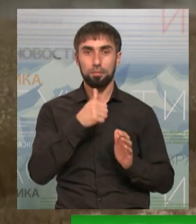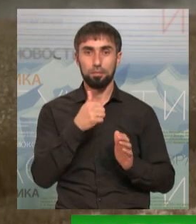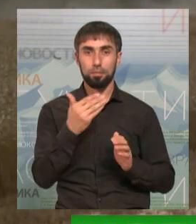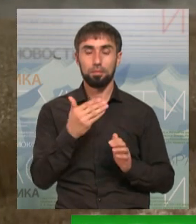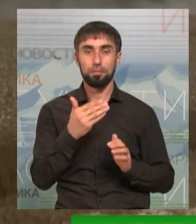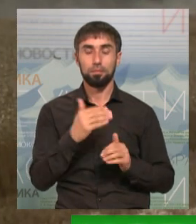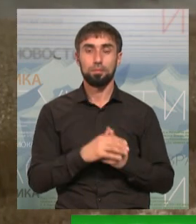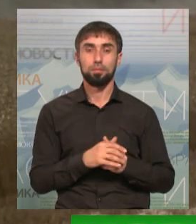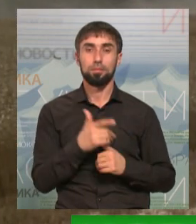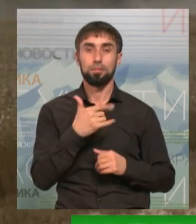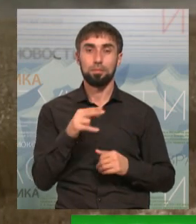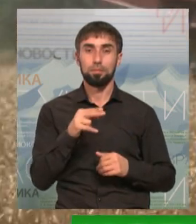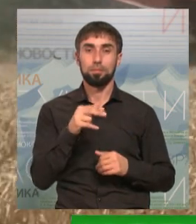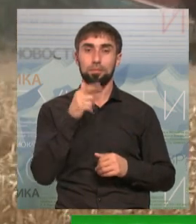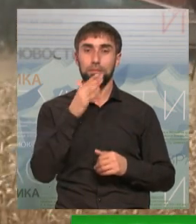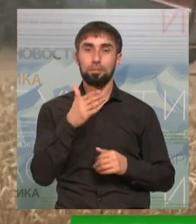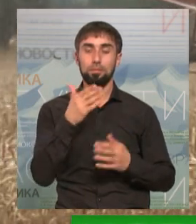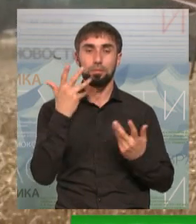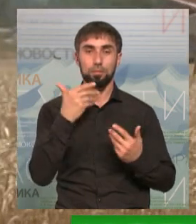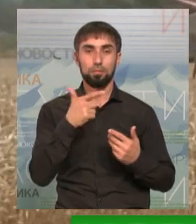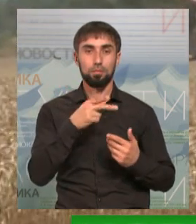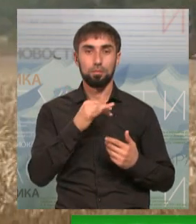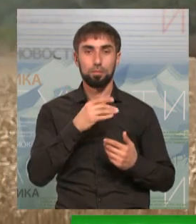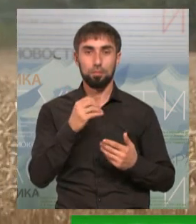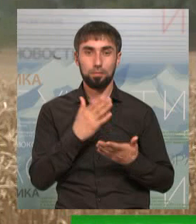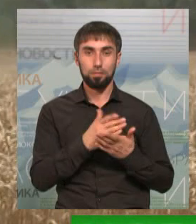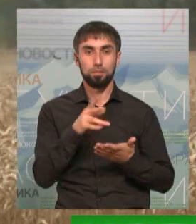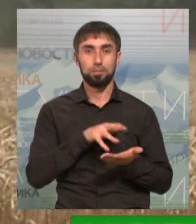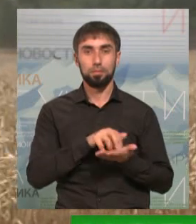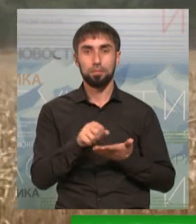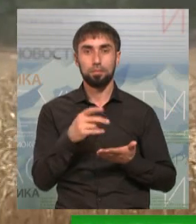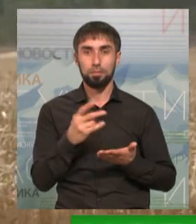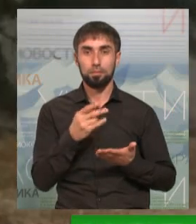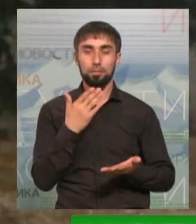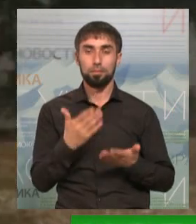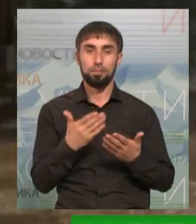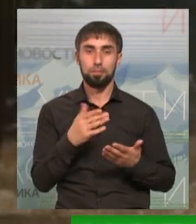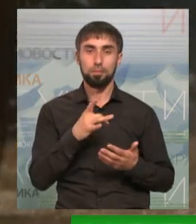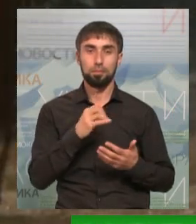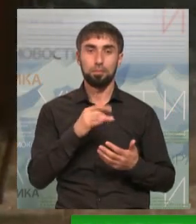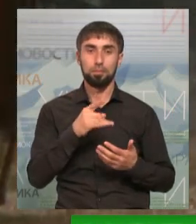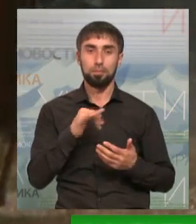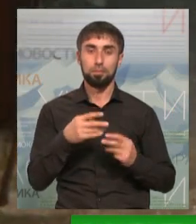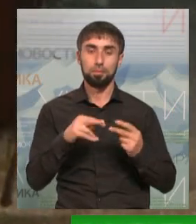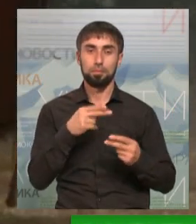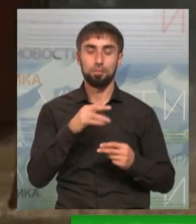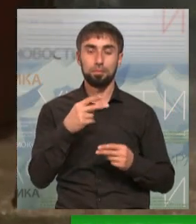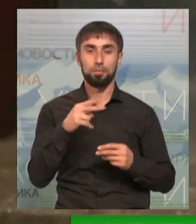унитарные предприятия, находящиеся в условиях конкуренции, подлежат ликвидации или реорганизации до